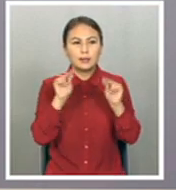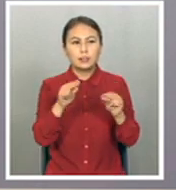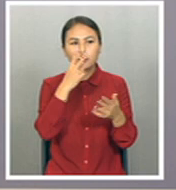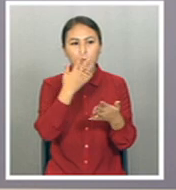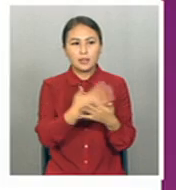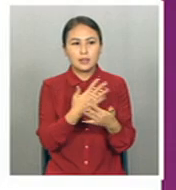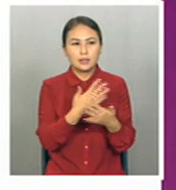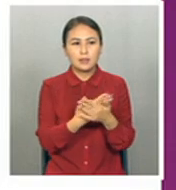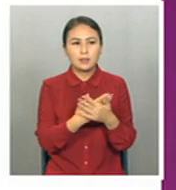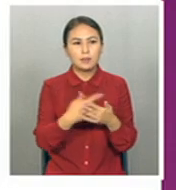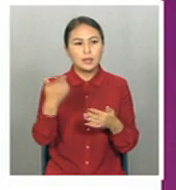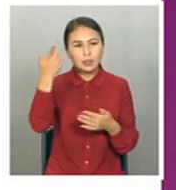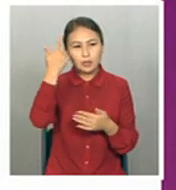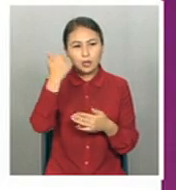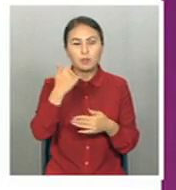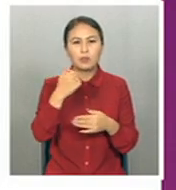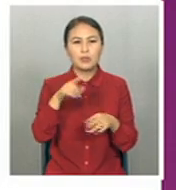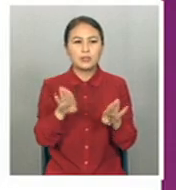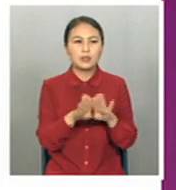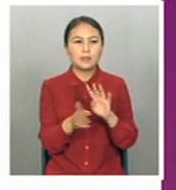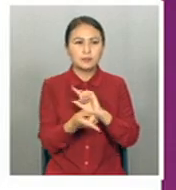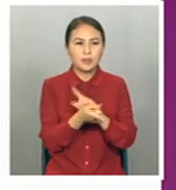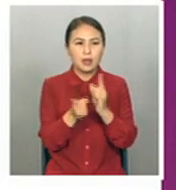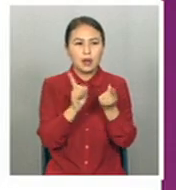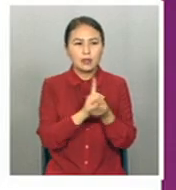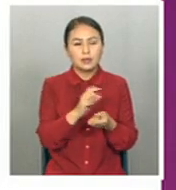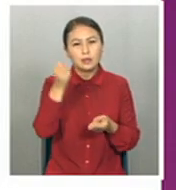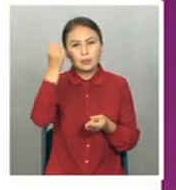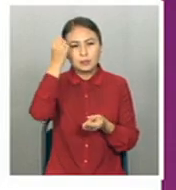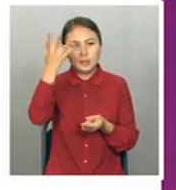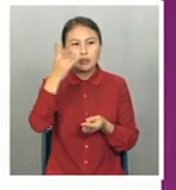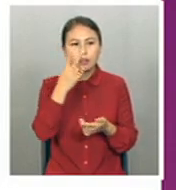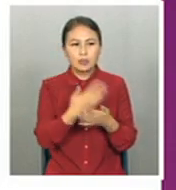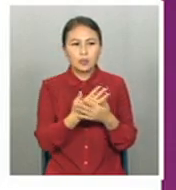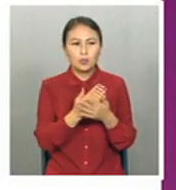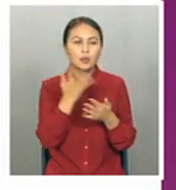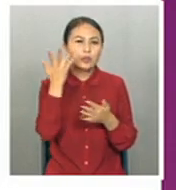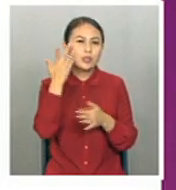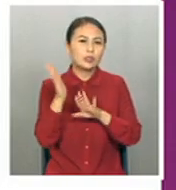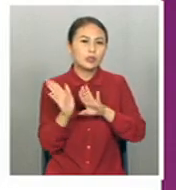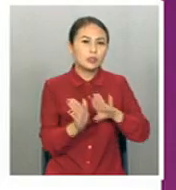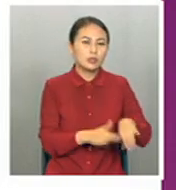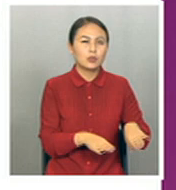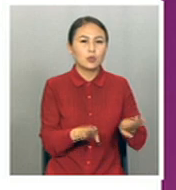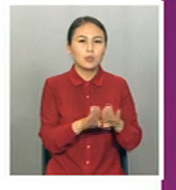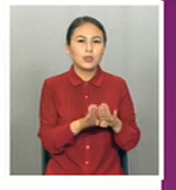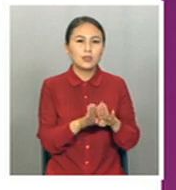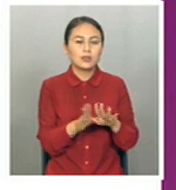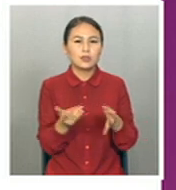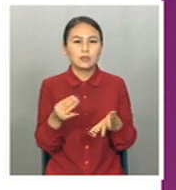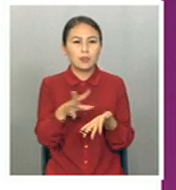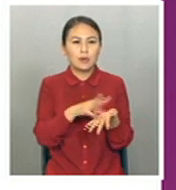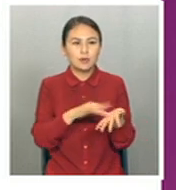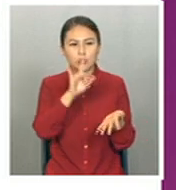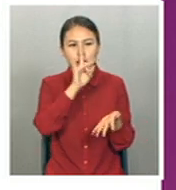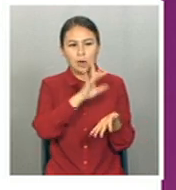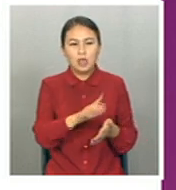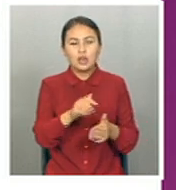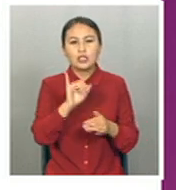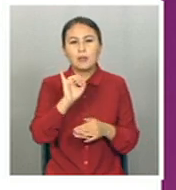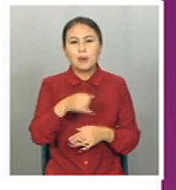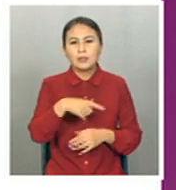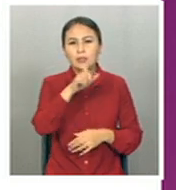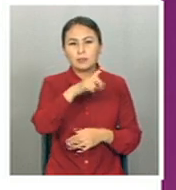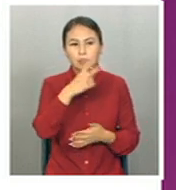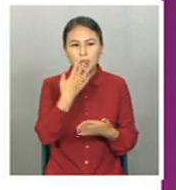Әділдіктің белгісі біле тұра бұрмаса, ақылдының белгісі өткен істі қумаса, жамандардың